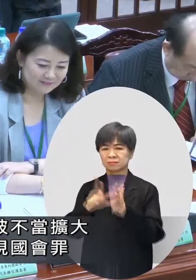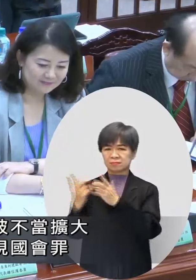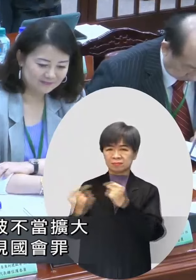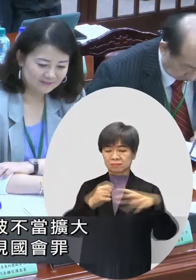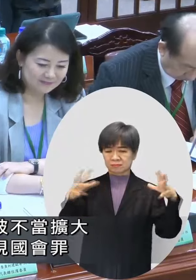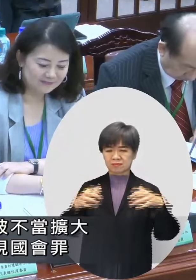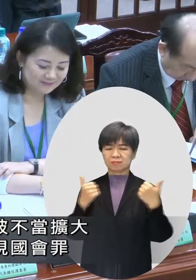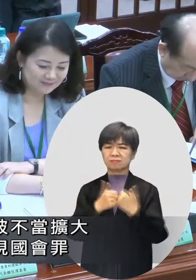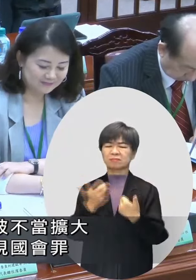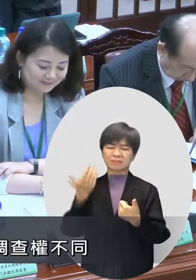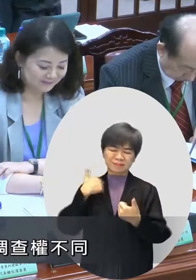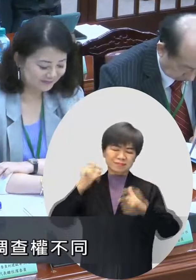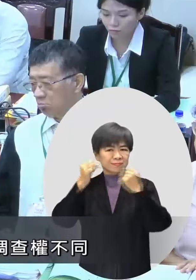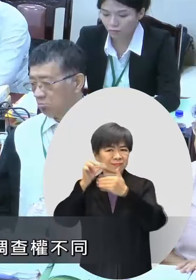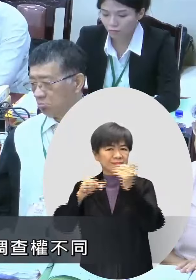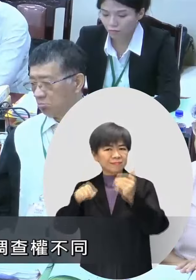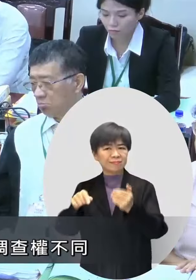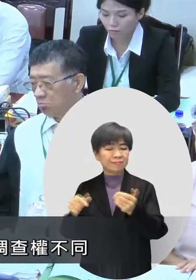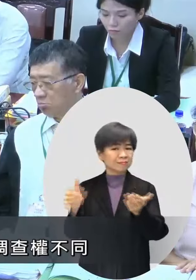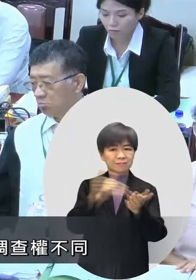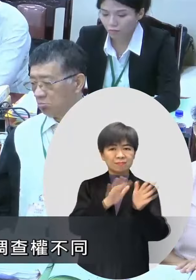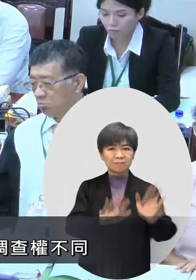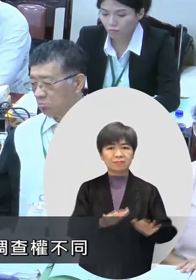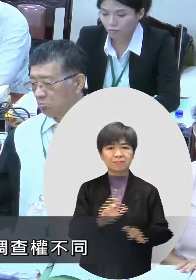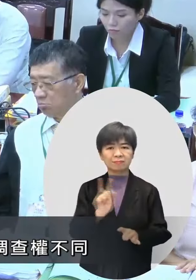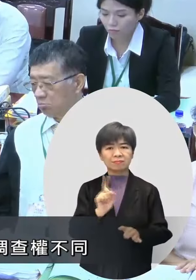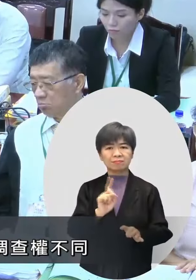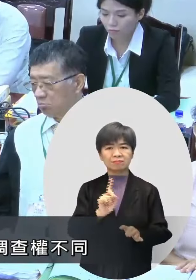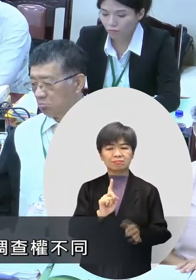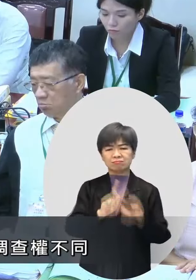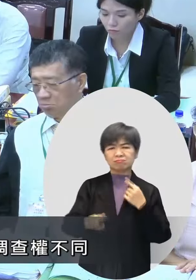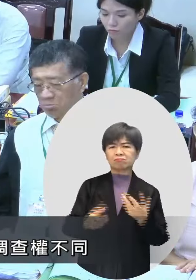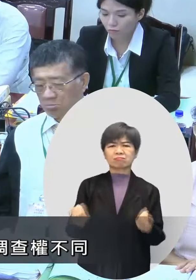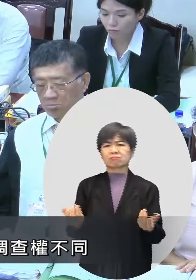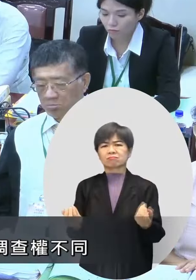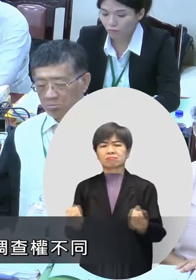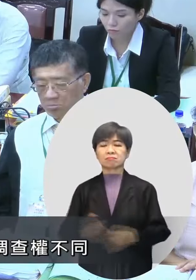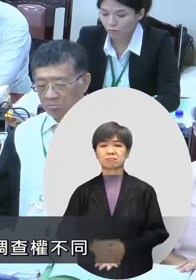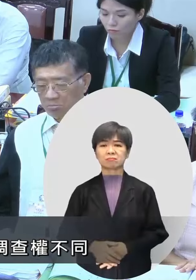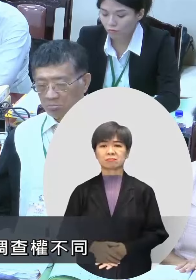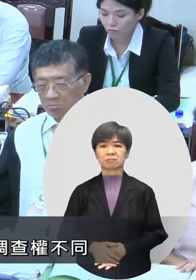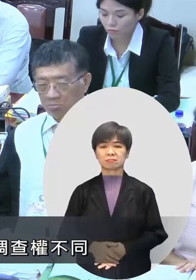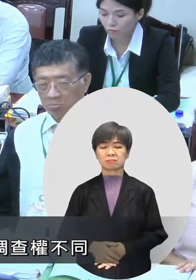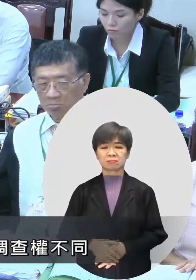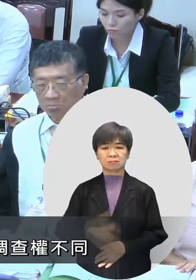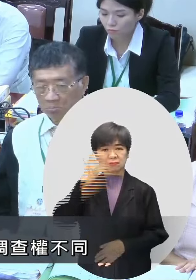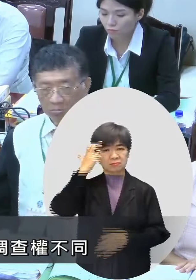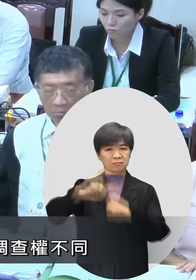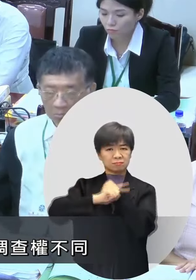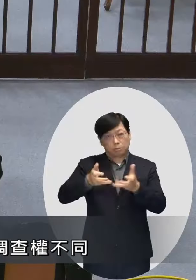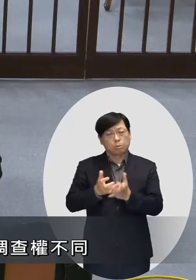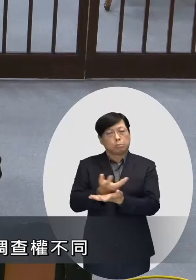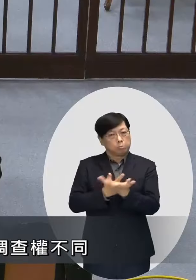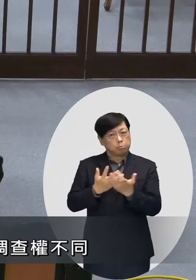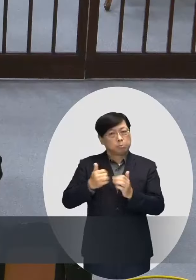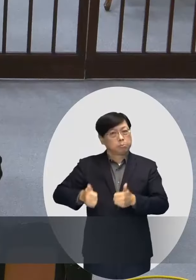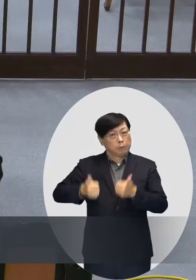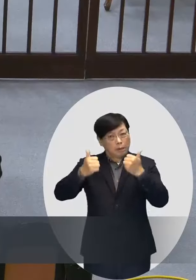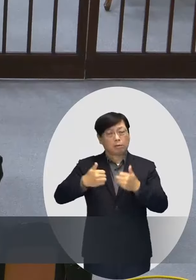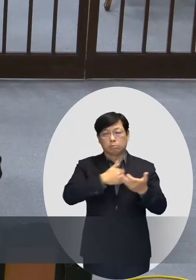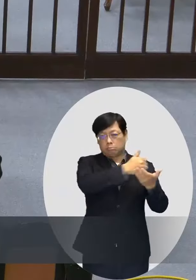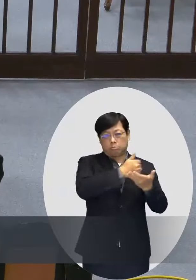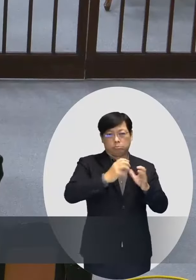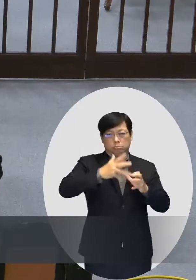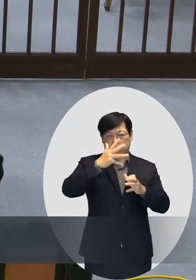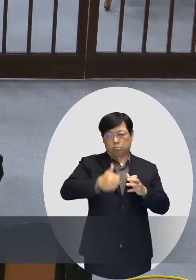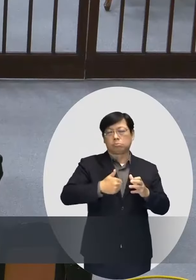甚至藐视国会罪，以刑法制裁逾越宪法界限。但立院委任律师主张，两院调查权不同，一个对事，